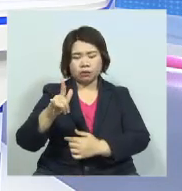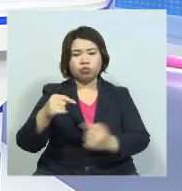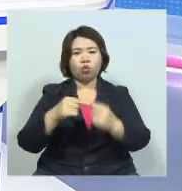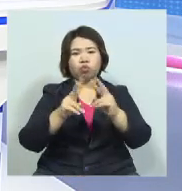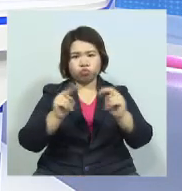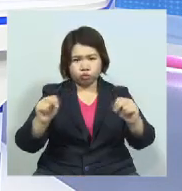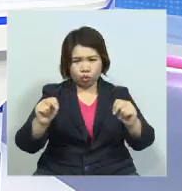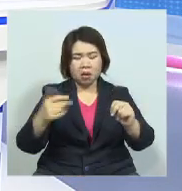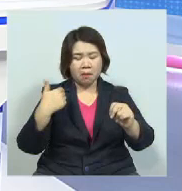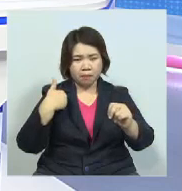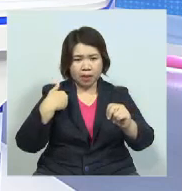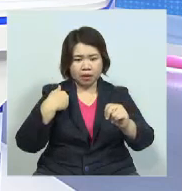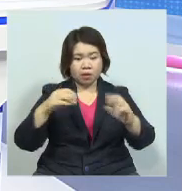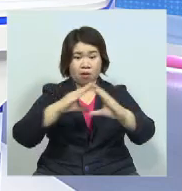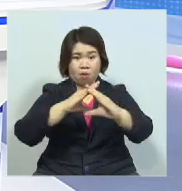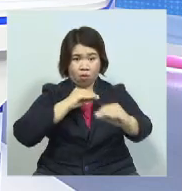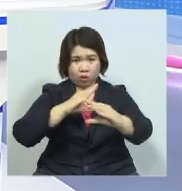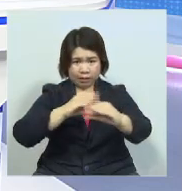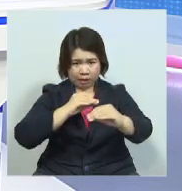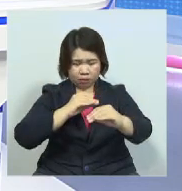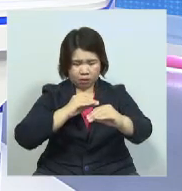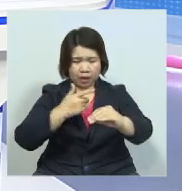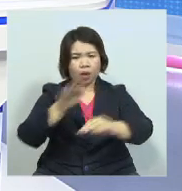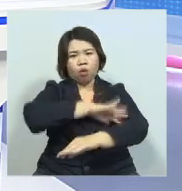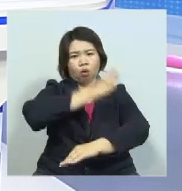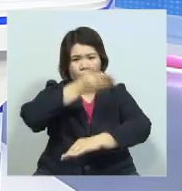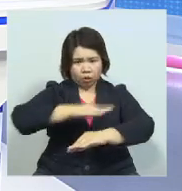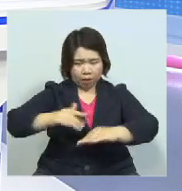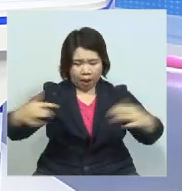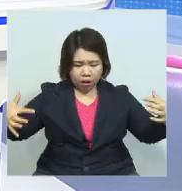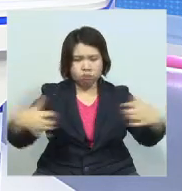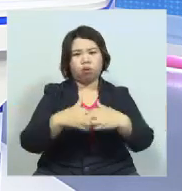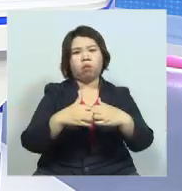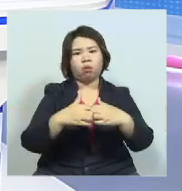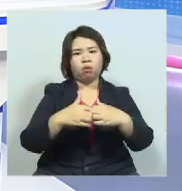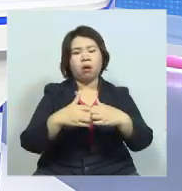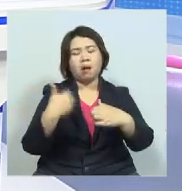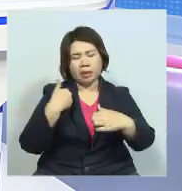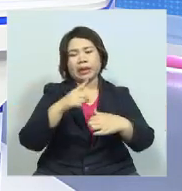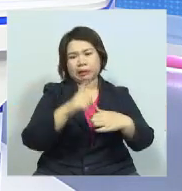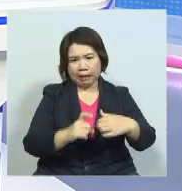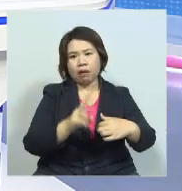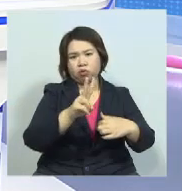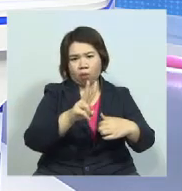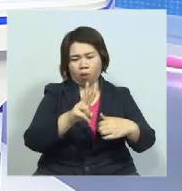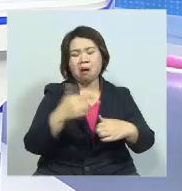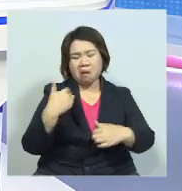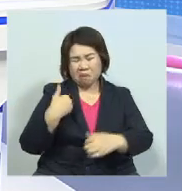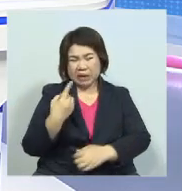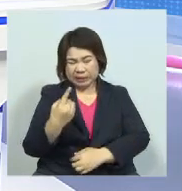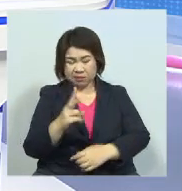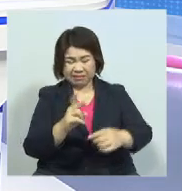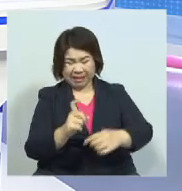พุ่งเข้าไปชนท้ายรถกระบะทำให้มีผู้เสียชีวิต2คนหนึ่งในนั้นมีแผนที่กำลังจะแต่งงานด้วยนะคะหลังจาก